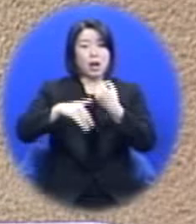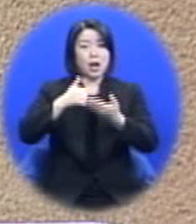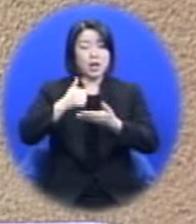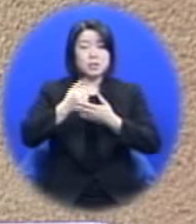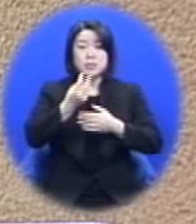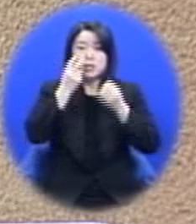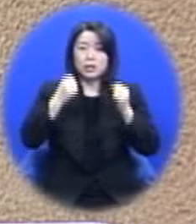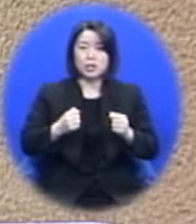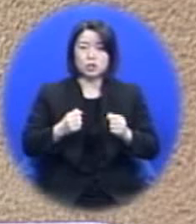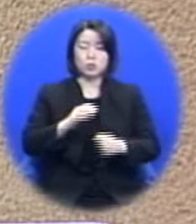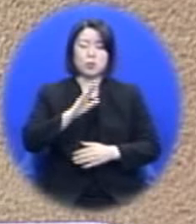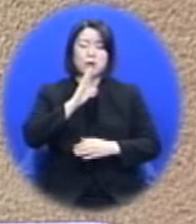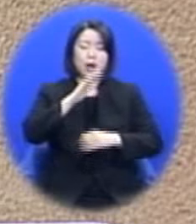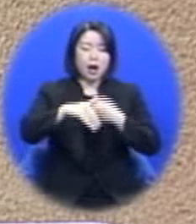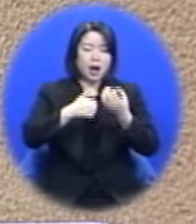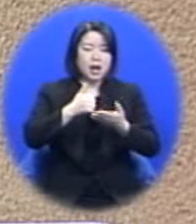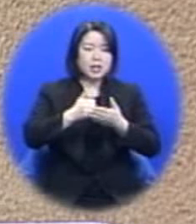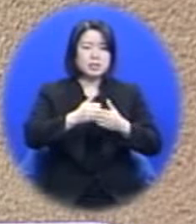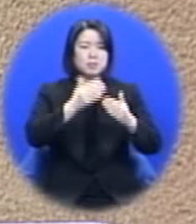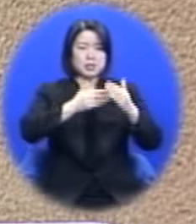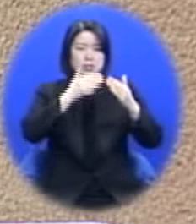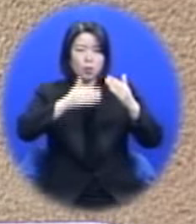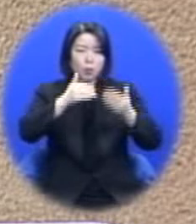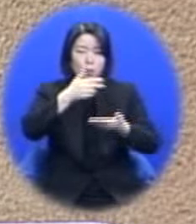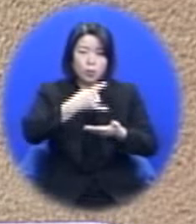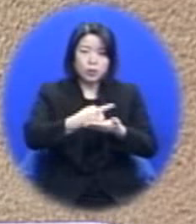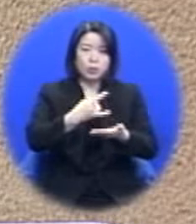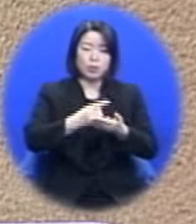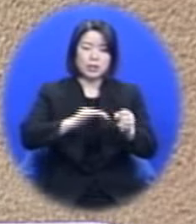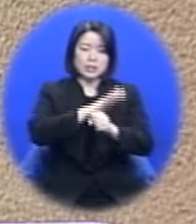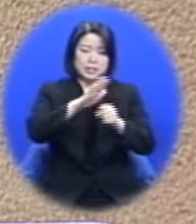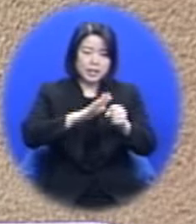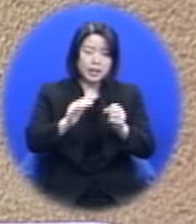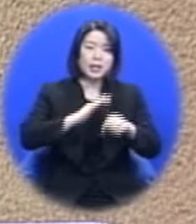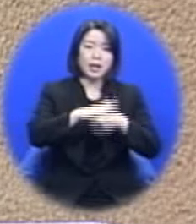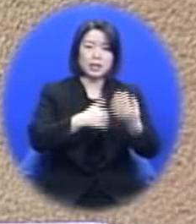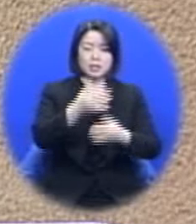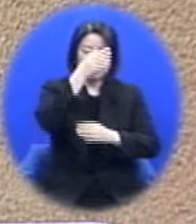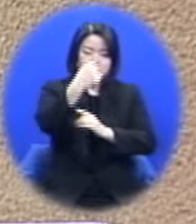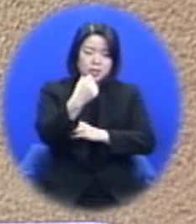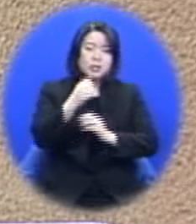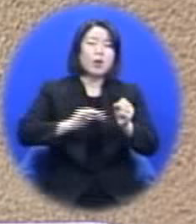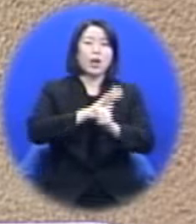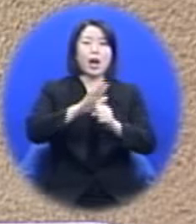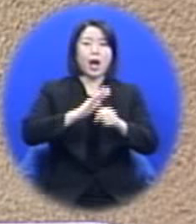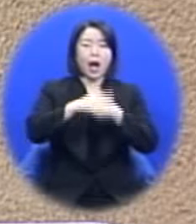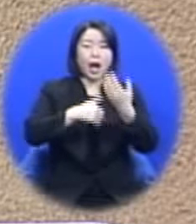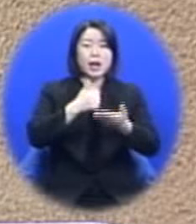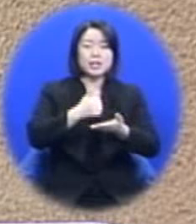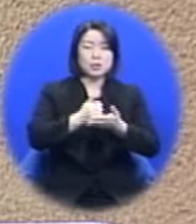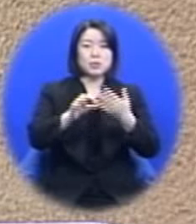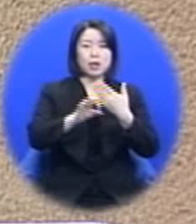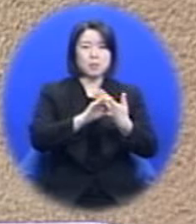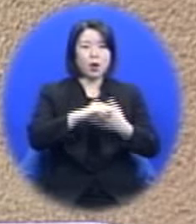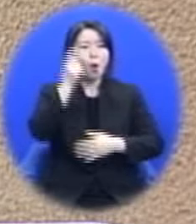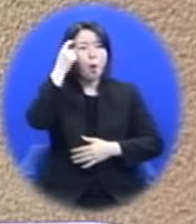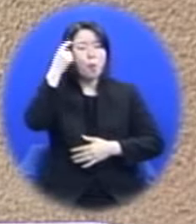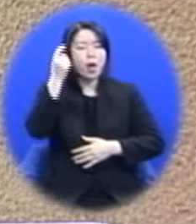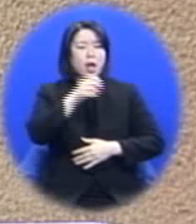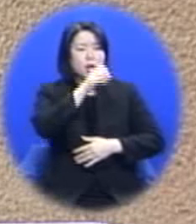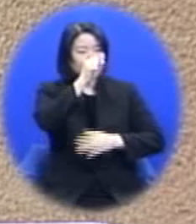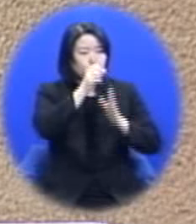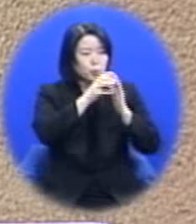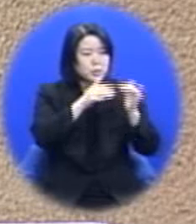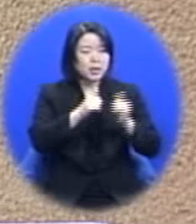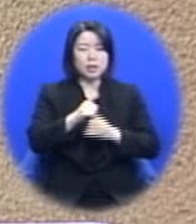정말 정의로우시고 사랑의 하나님이고 능력의 하나님이라면 악한 자가 죄 없는 사람에게 총을 들이다